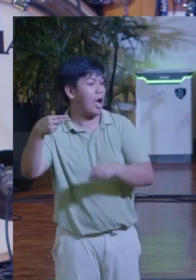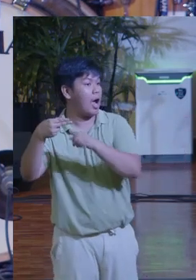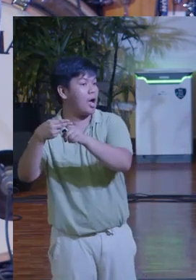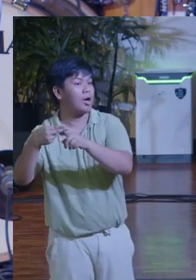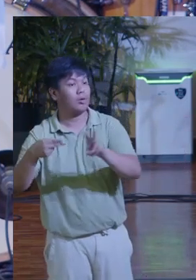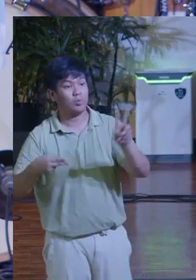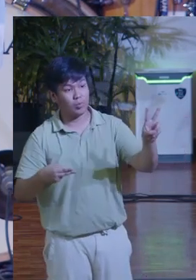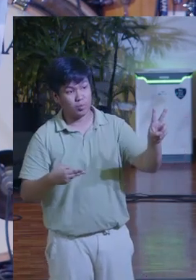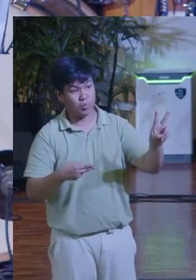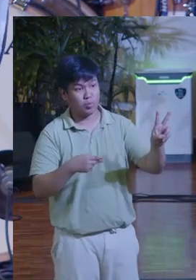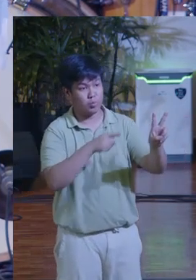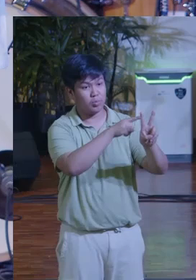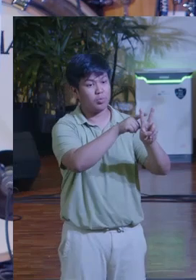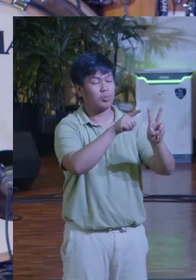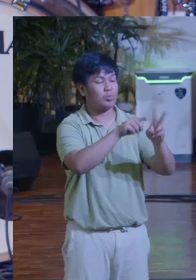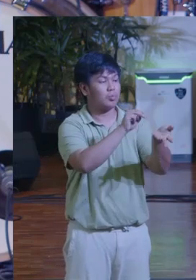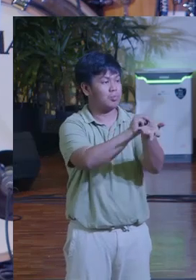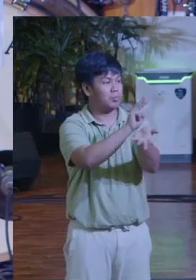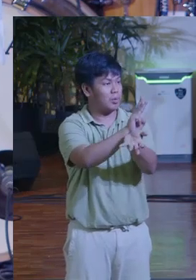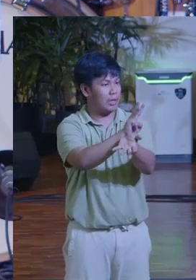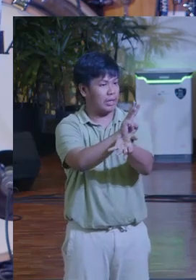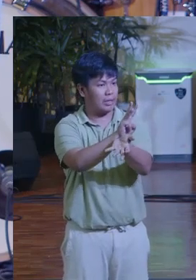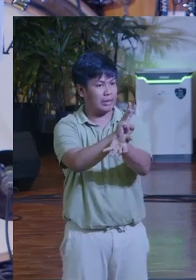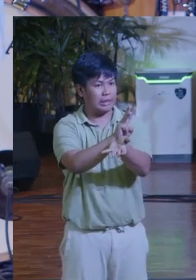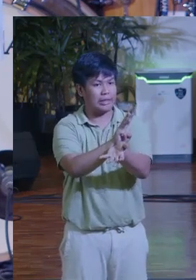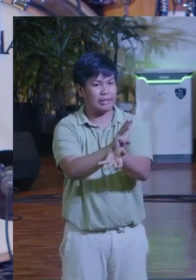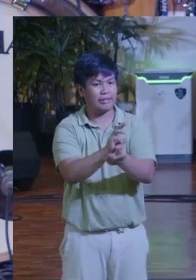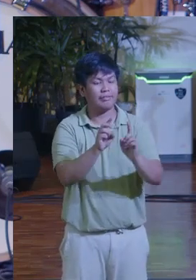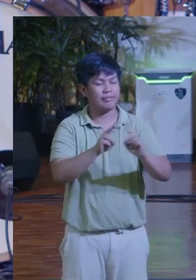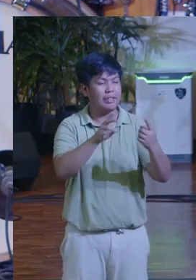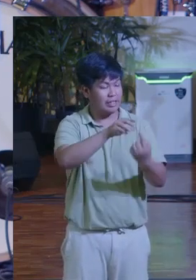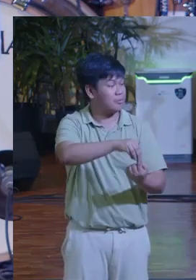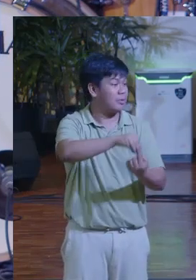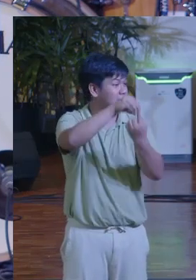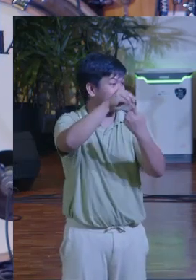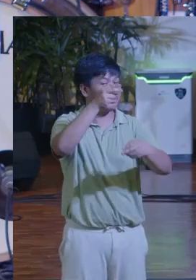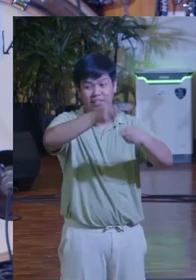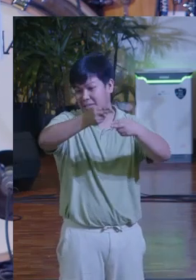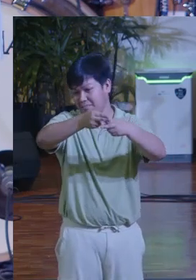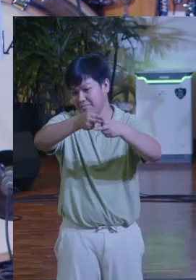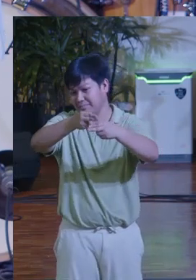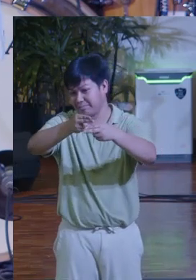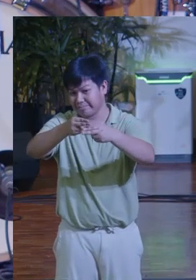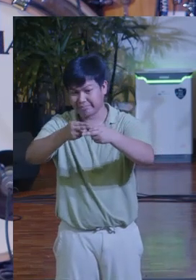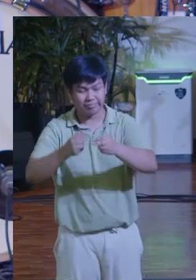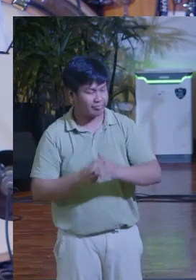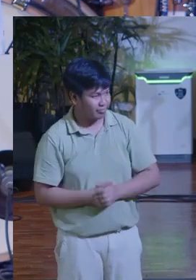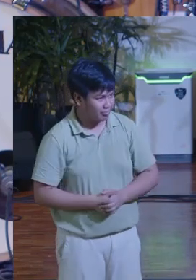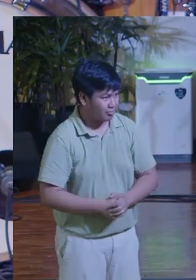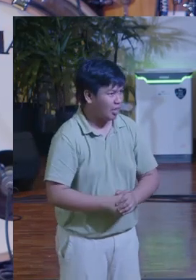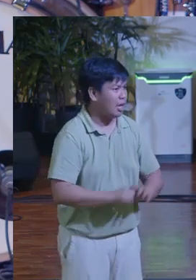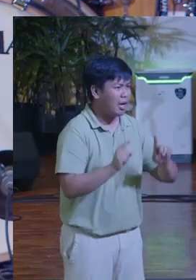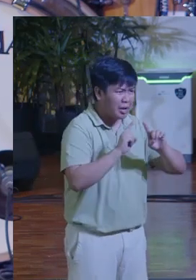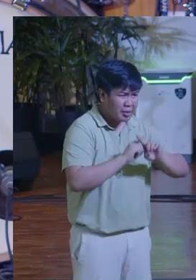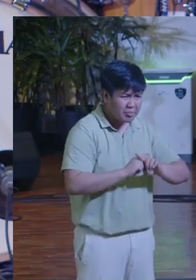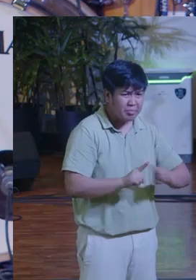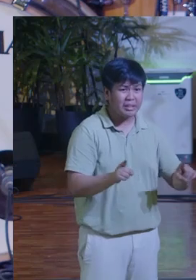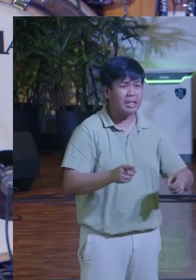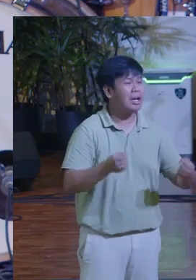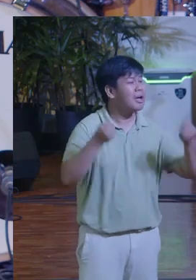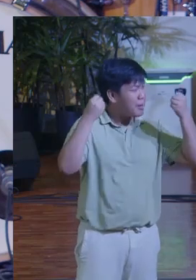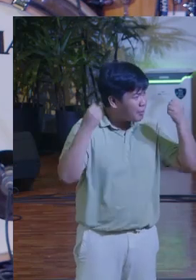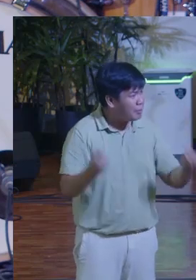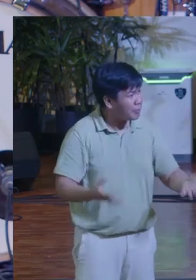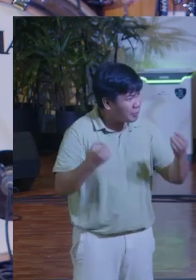dalawa lang ang midwives, no? Very specifically named. Pero sa dami po ng nanganganak